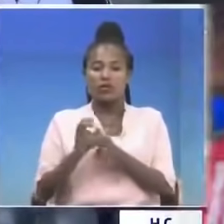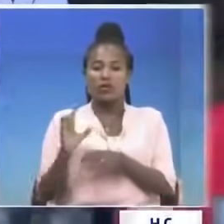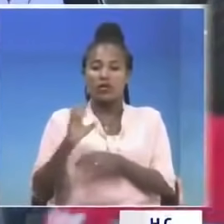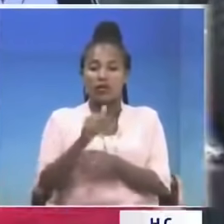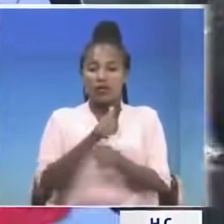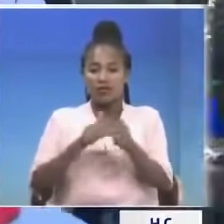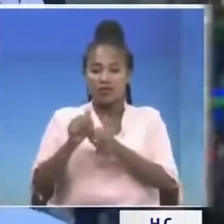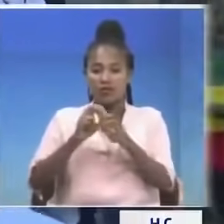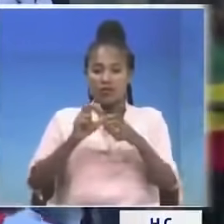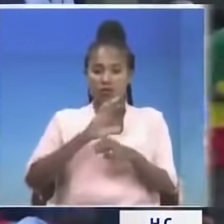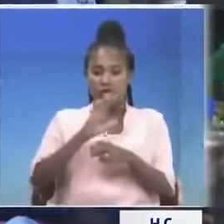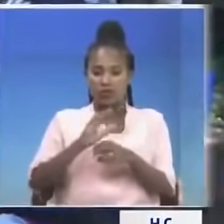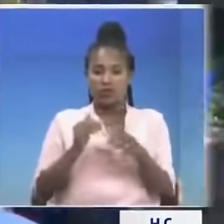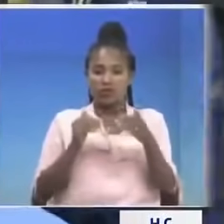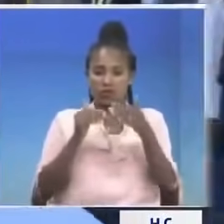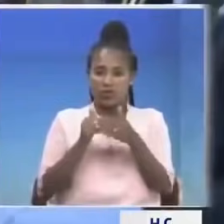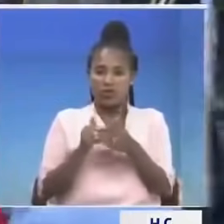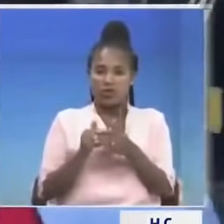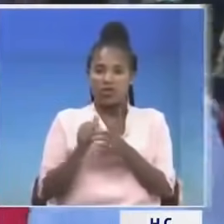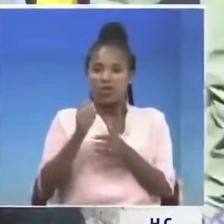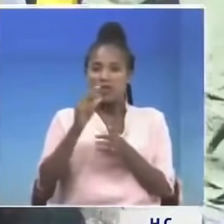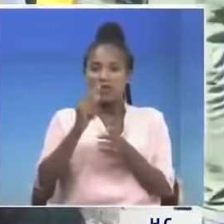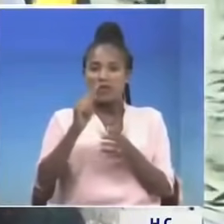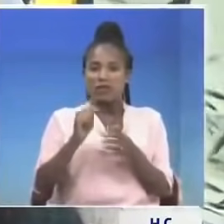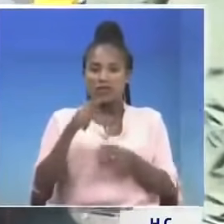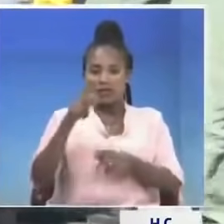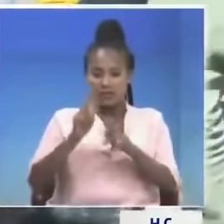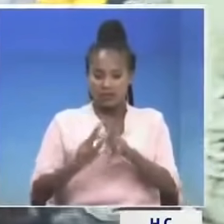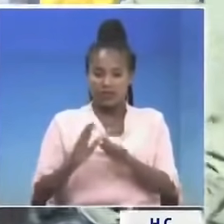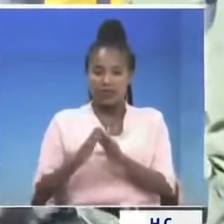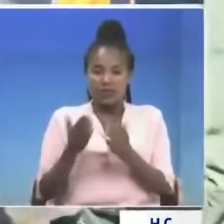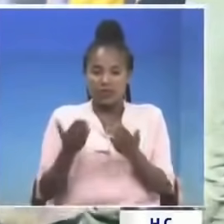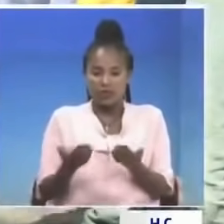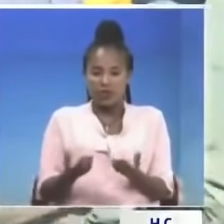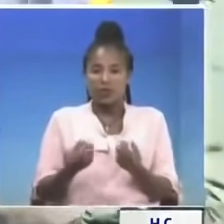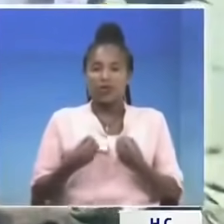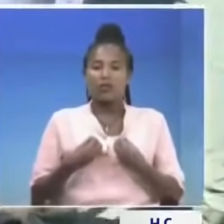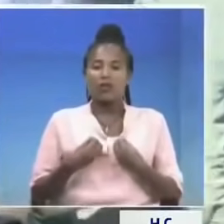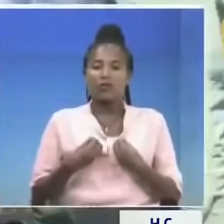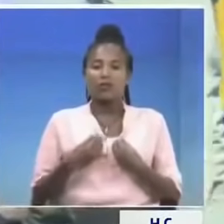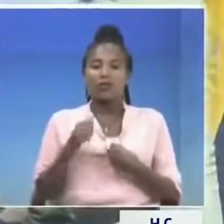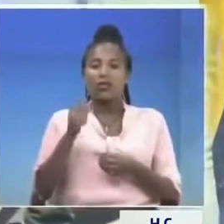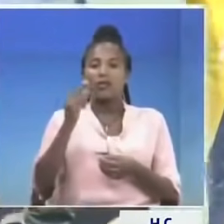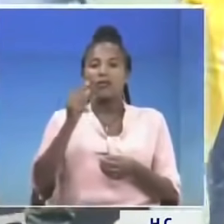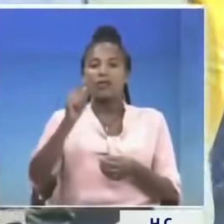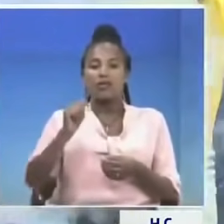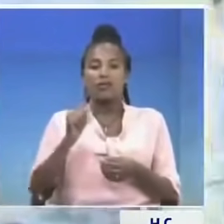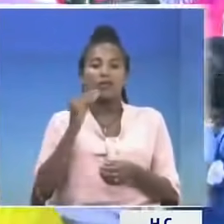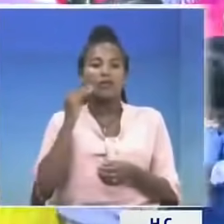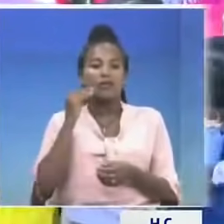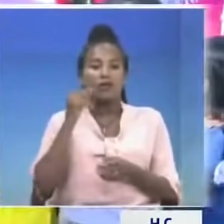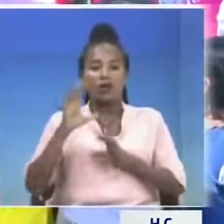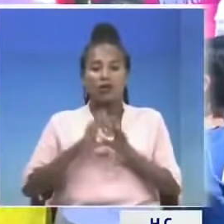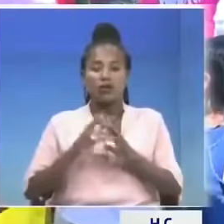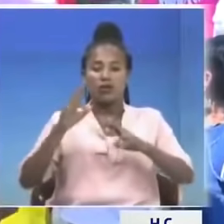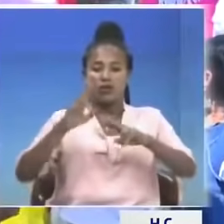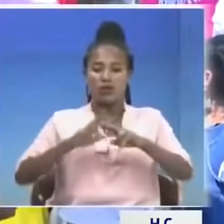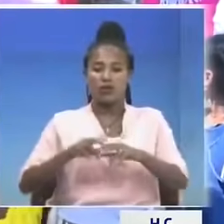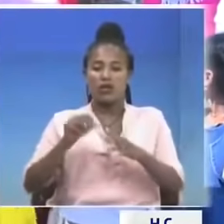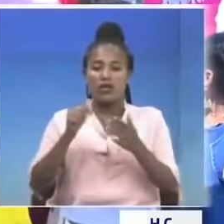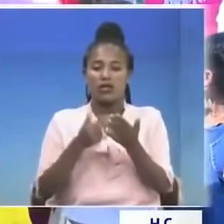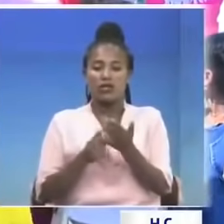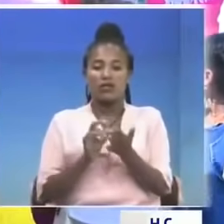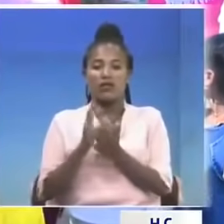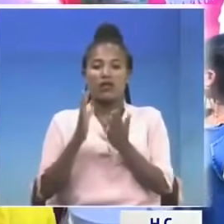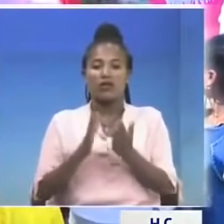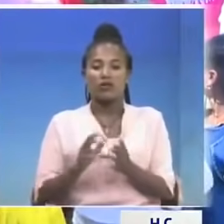ወደ ወገኖቻቸው ሲጠጉም የብናት ህዝብ ለጋስ እጁን ዘርግቶ ነው የተቀበላቸው። የብናትን እንደ ቤታቸው አድርገው ለተጠጉ እኚህ